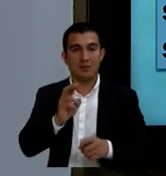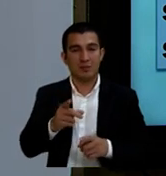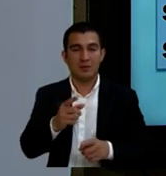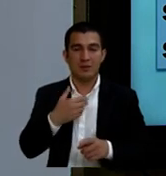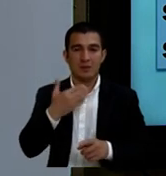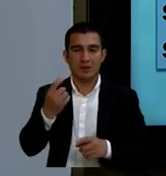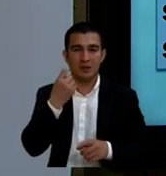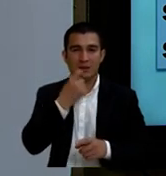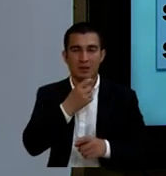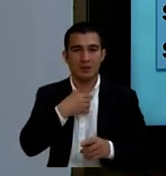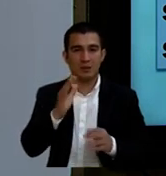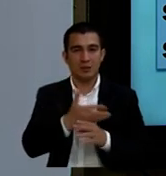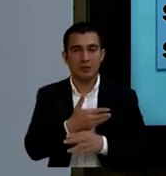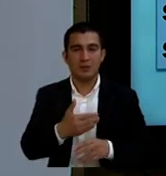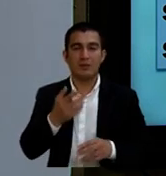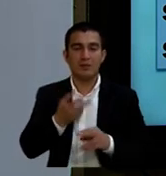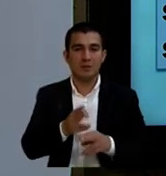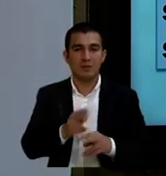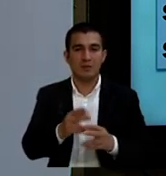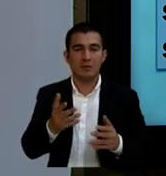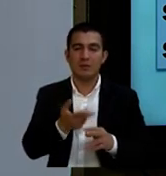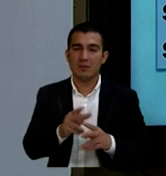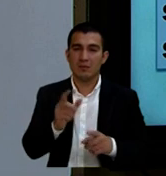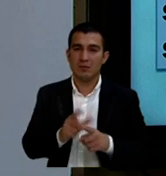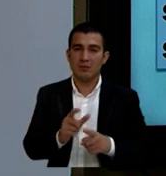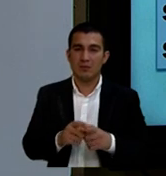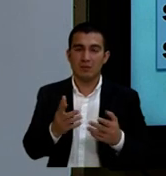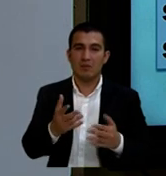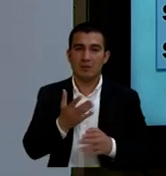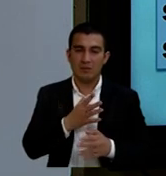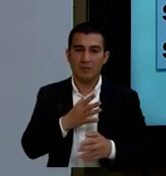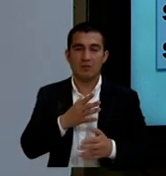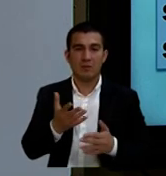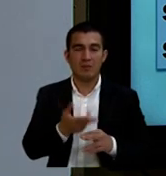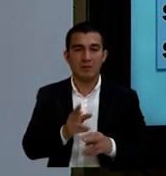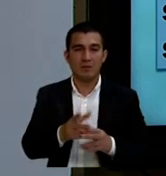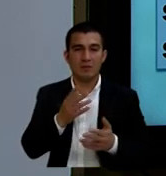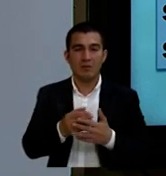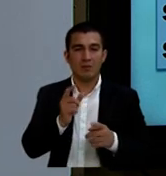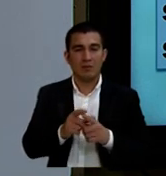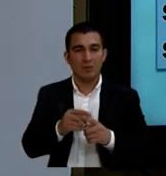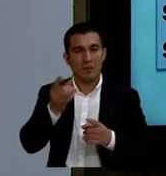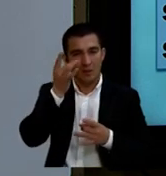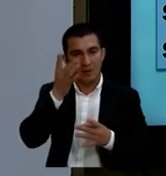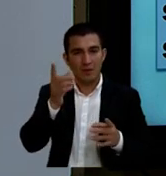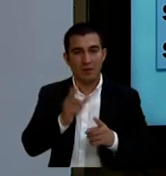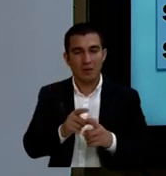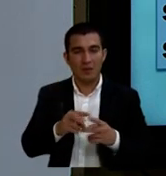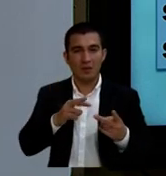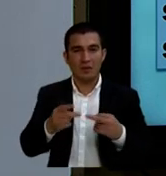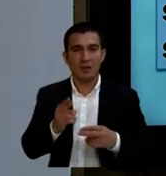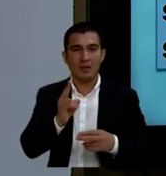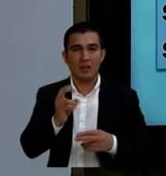parcha. Badiiy asar talabi bilan aytildi bu so'z. Lekin aslida madaniy nutqda bu so'zning kasofat